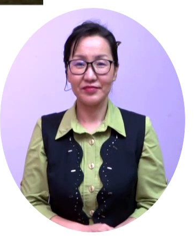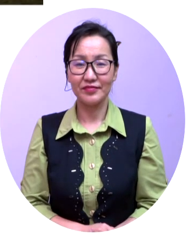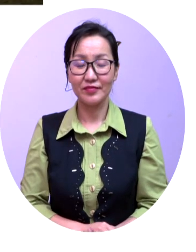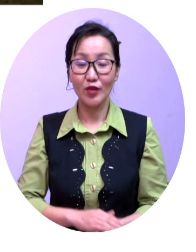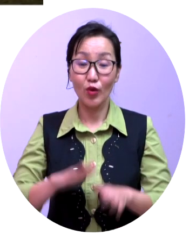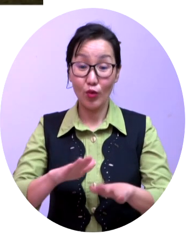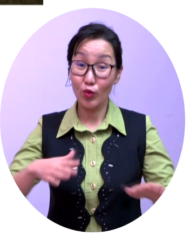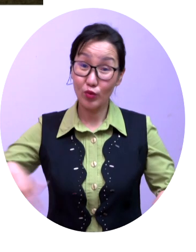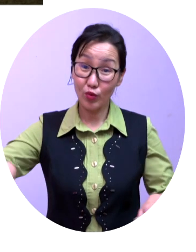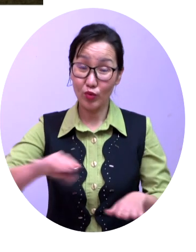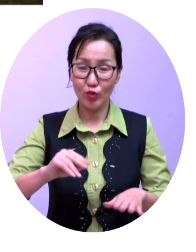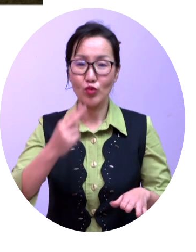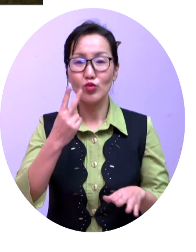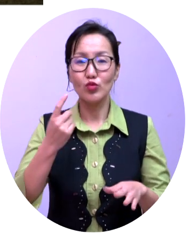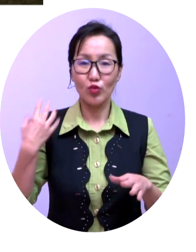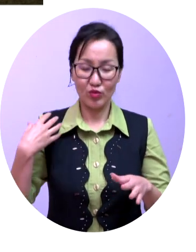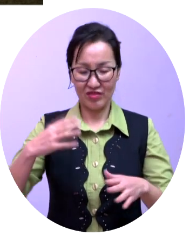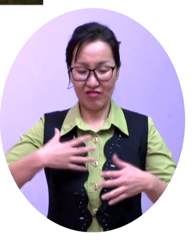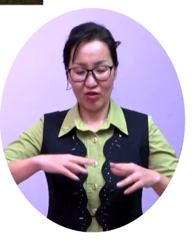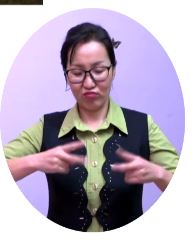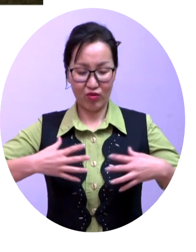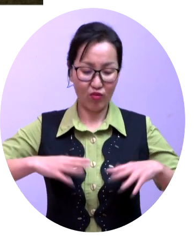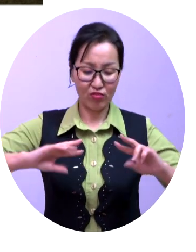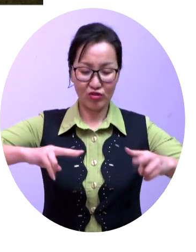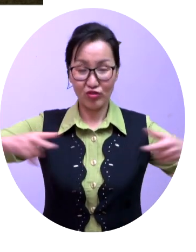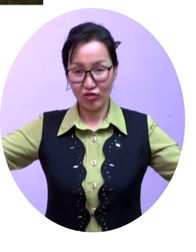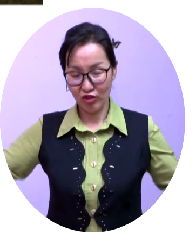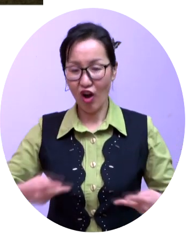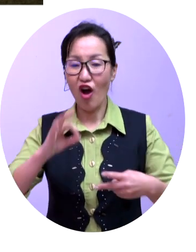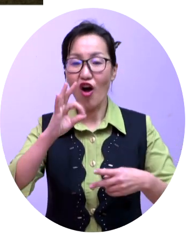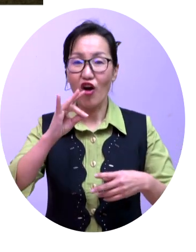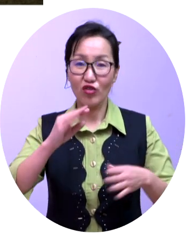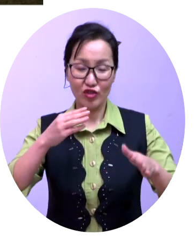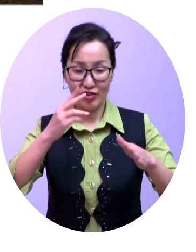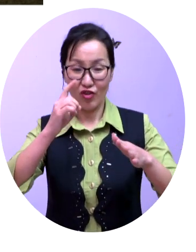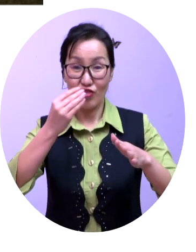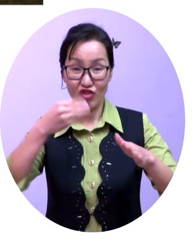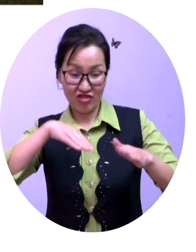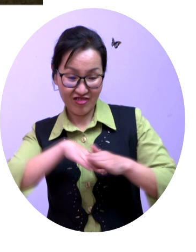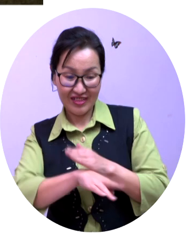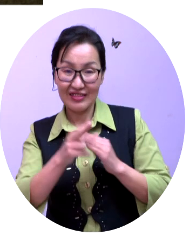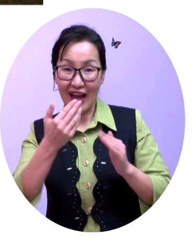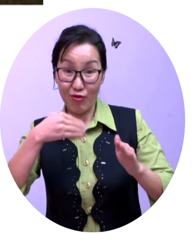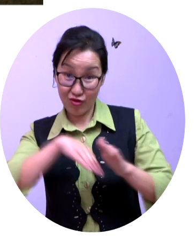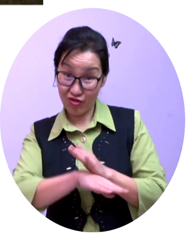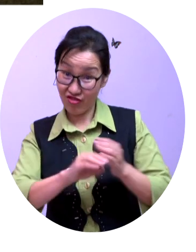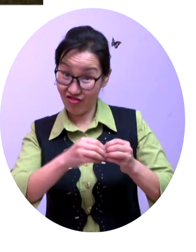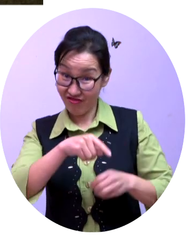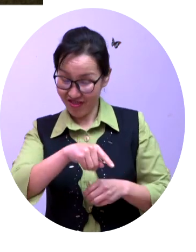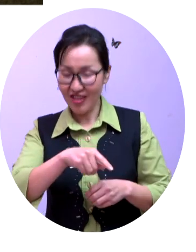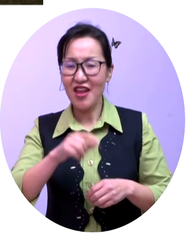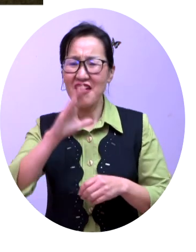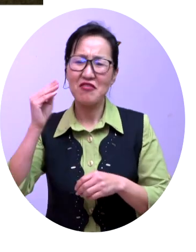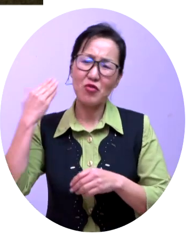Хүүхдүүд цүнх саваан гаргаж хувц сунраа солиод ор хөндлийн даавууга хийх болов. Ээж бүгдийг хийгээд өгчөгдөг